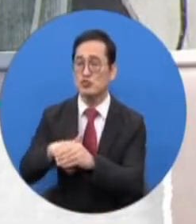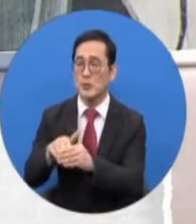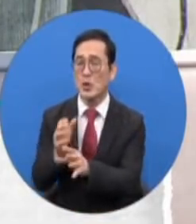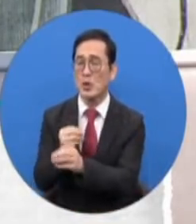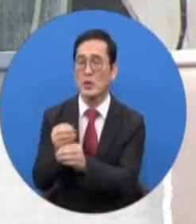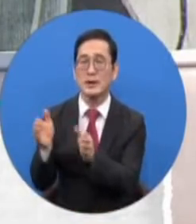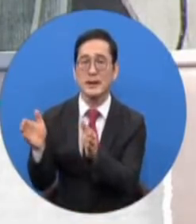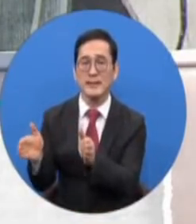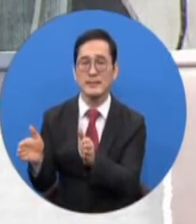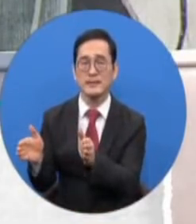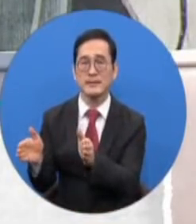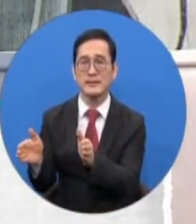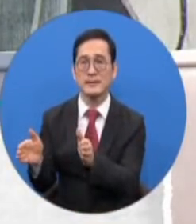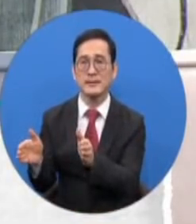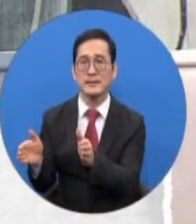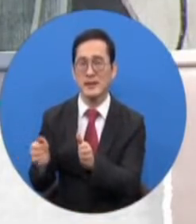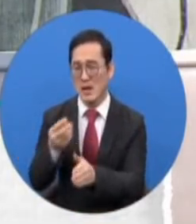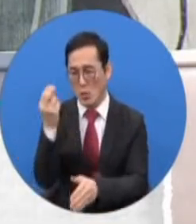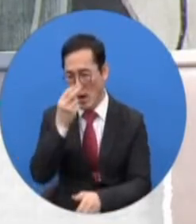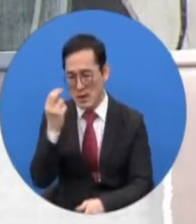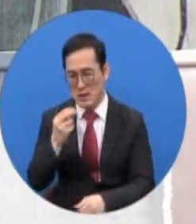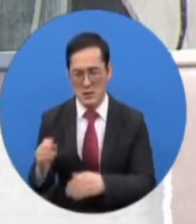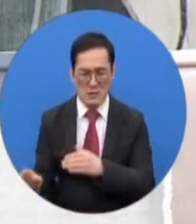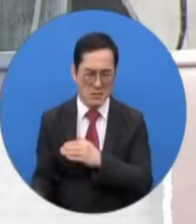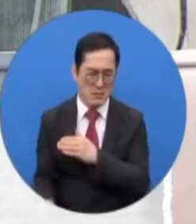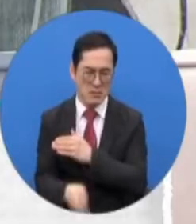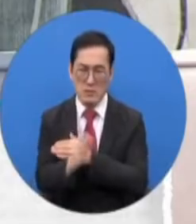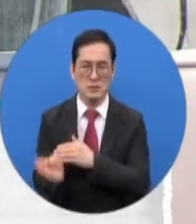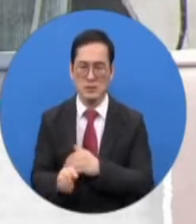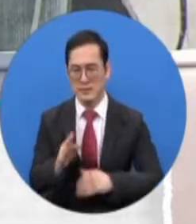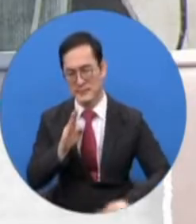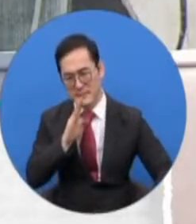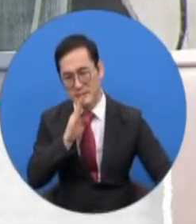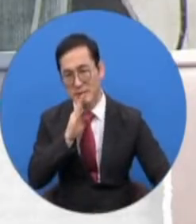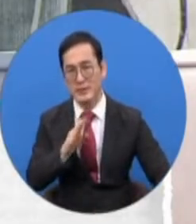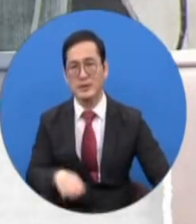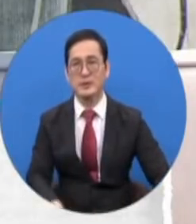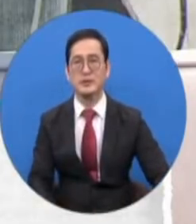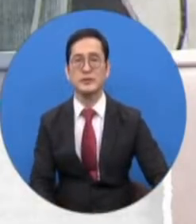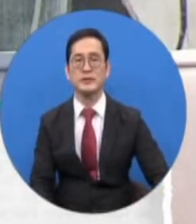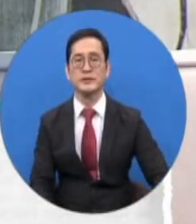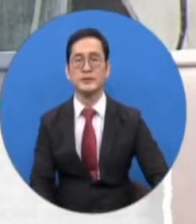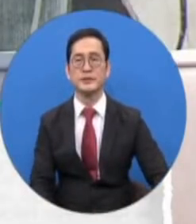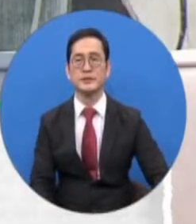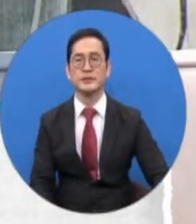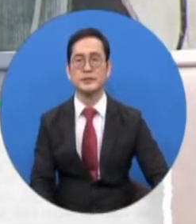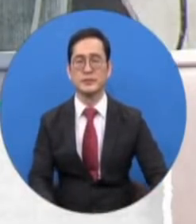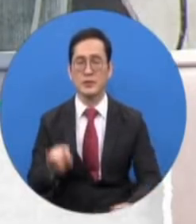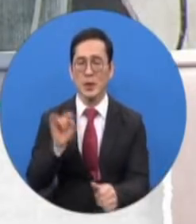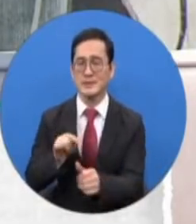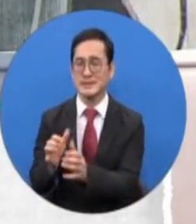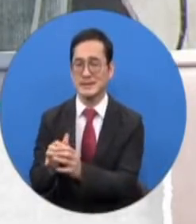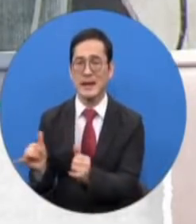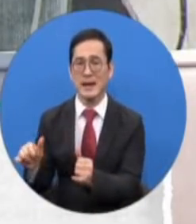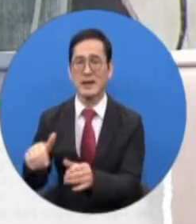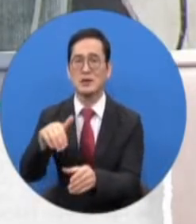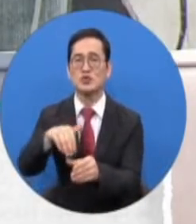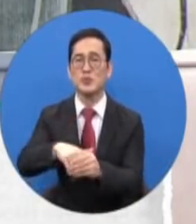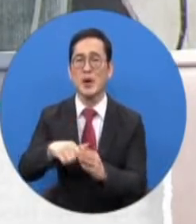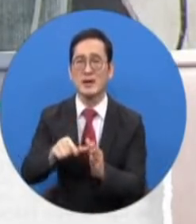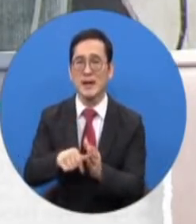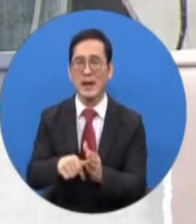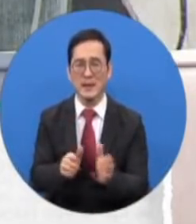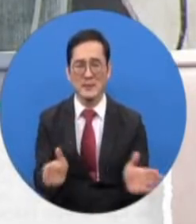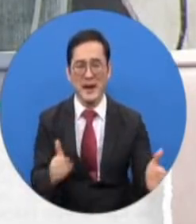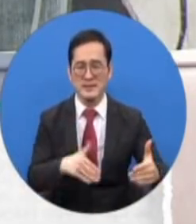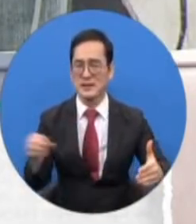기간에 굉장히 관리가 안 됐던 것은 자명한 사실로 밝혀졌습니다. 실제로 확진자 투표를 사실상 어떤